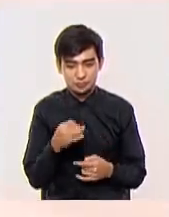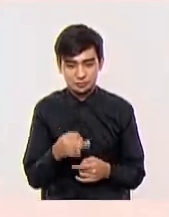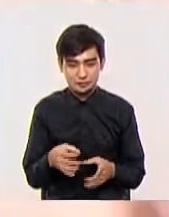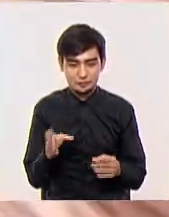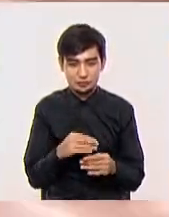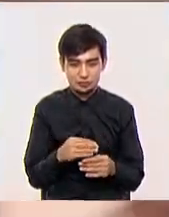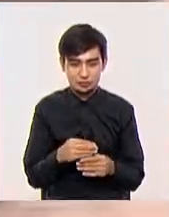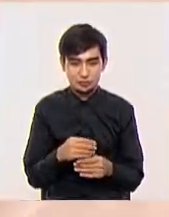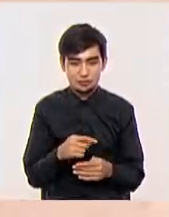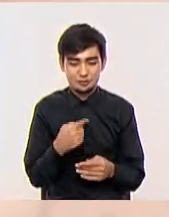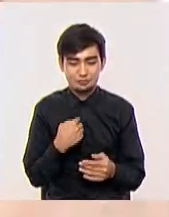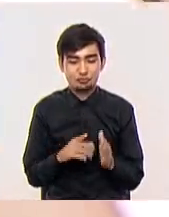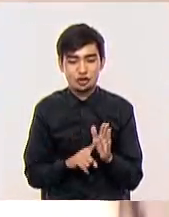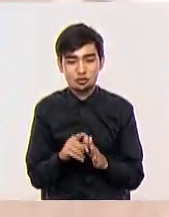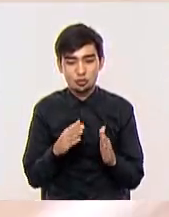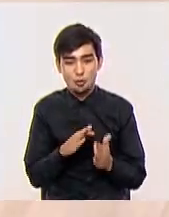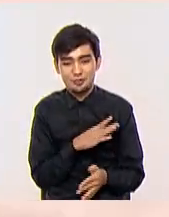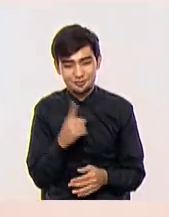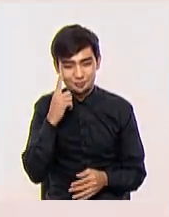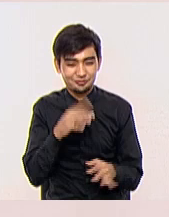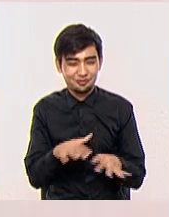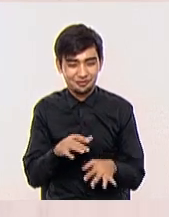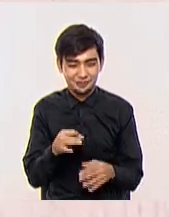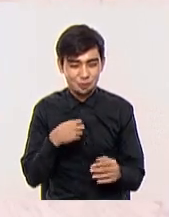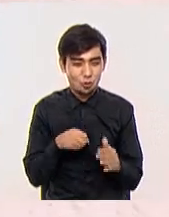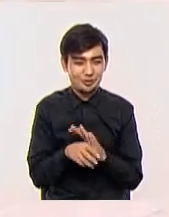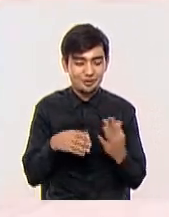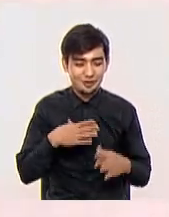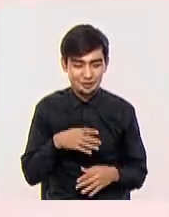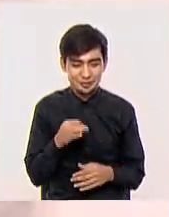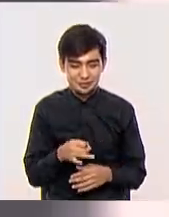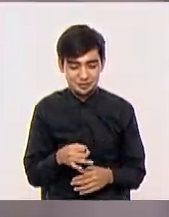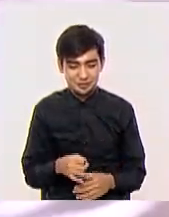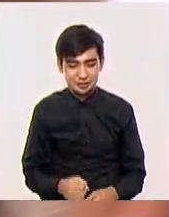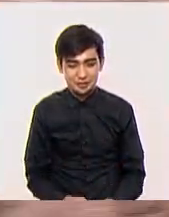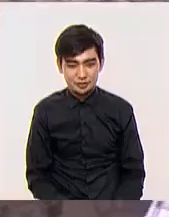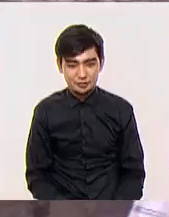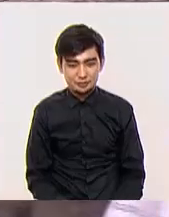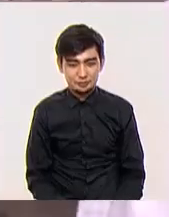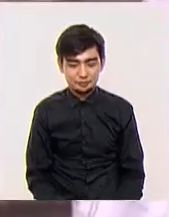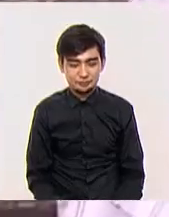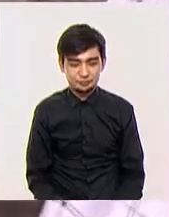Все сыпется. Сначала мы были дома и думали землетрясение. Мы не убегали, спаслись в машинах.